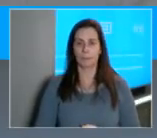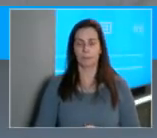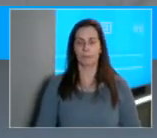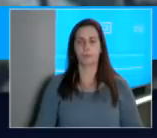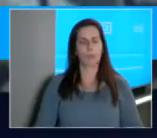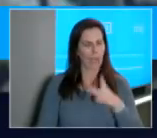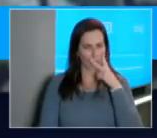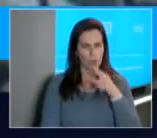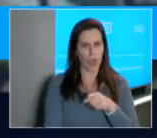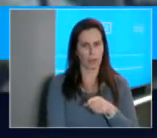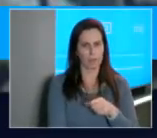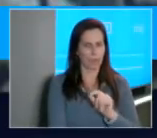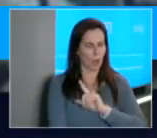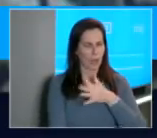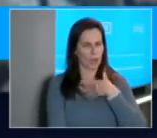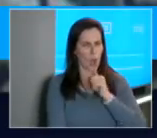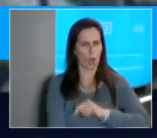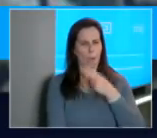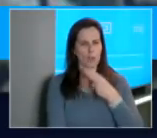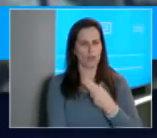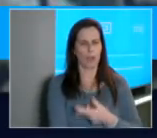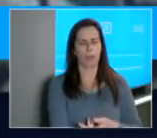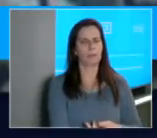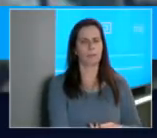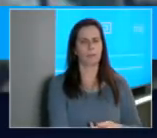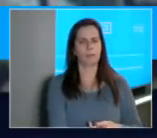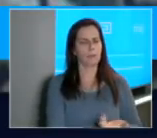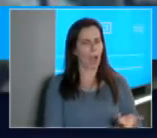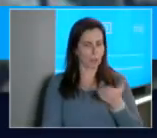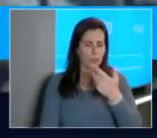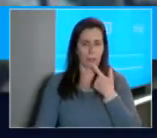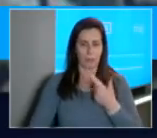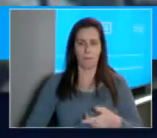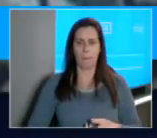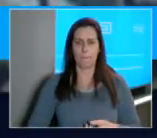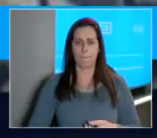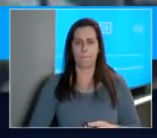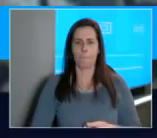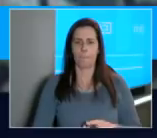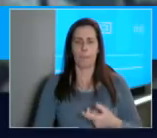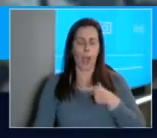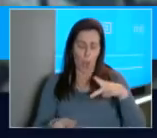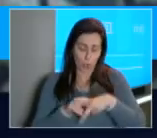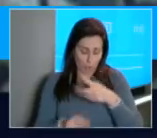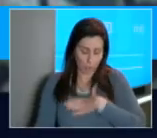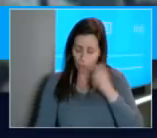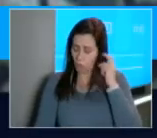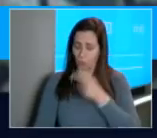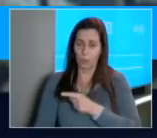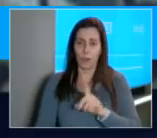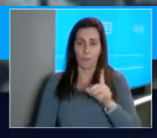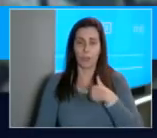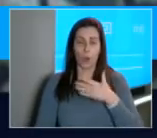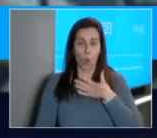מתן פלג, ראיתי שאתה כזה נע באינוחות ורוצה להתפרץ לשיחה, אז הנה. לא נתתם לי להתפרץ. לא נתתי, כי רצינו לשמוע. אבל